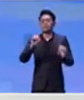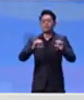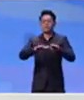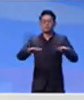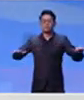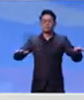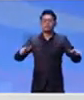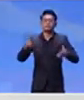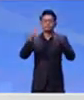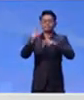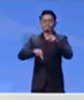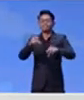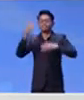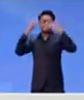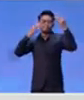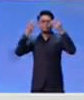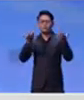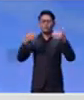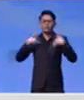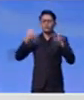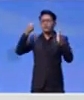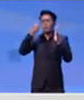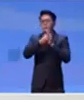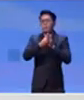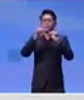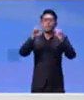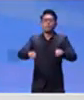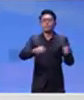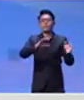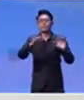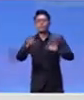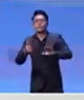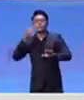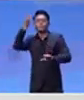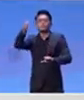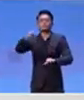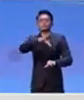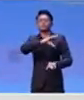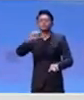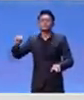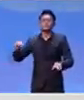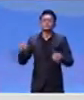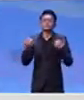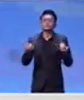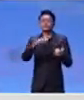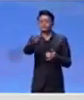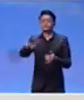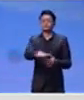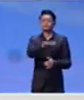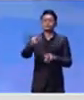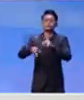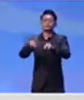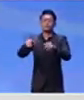penduduk kampung di situ akan menyebabkan kemalangan yang membawa maut pada masa akan datang. Dan mereka juga amat berharap agar